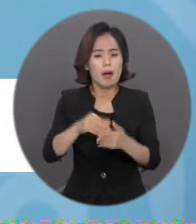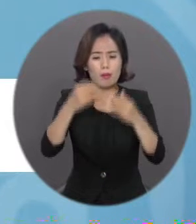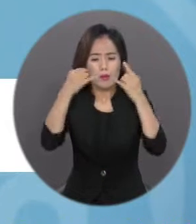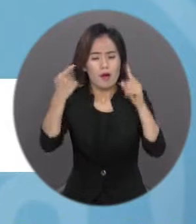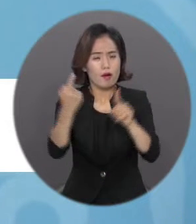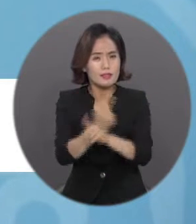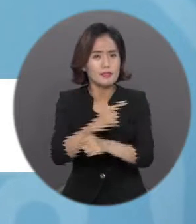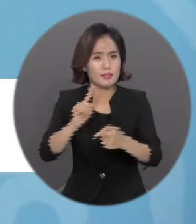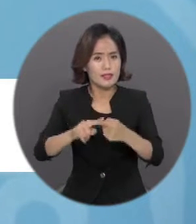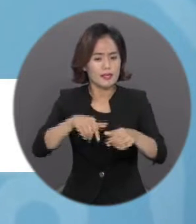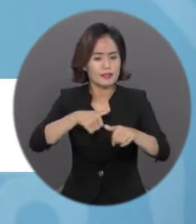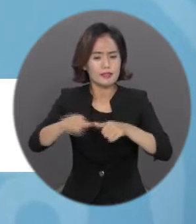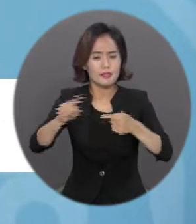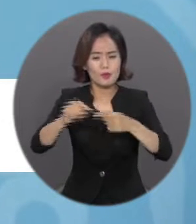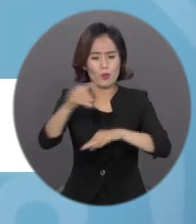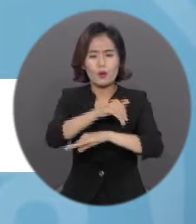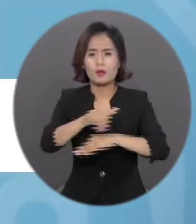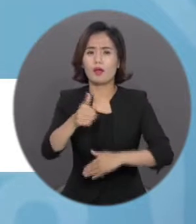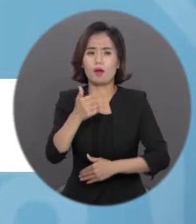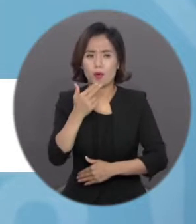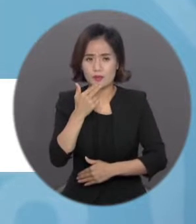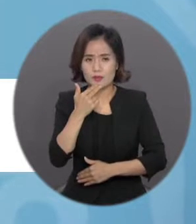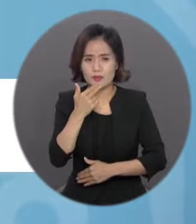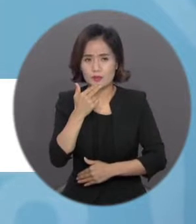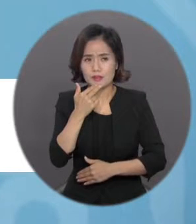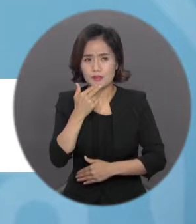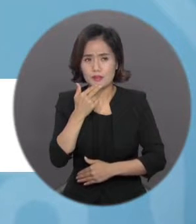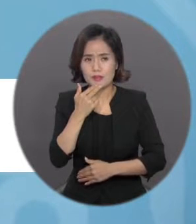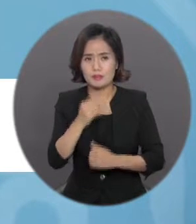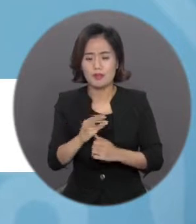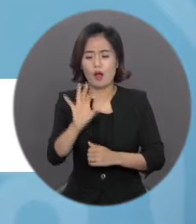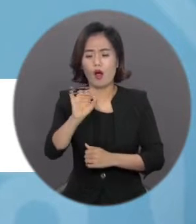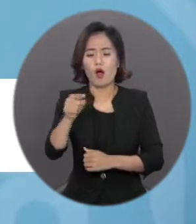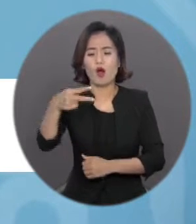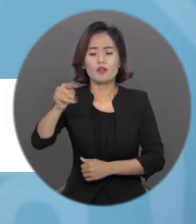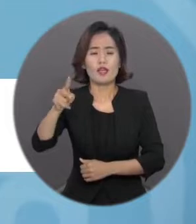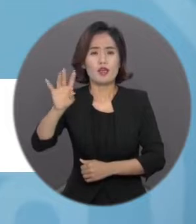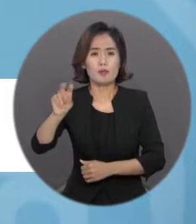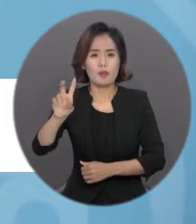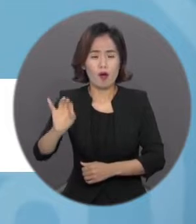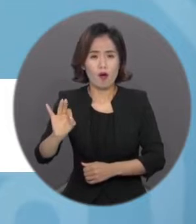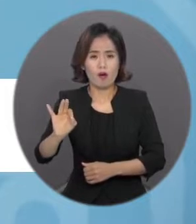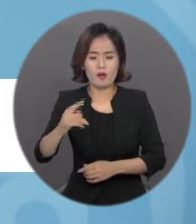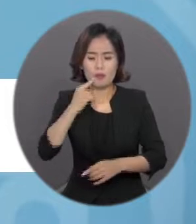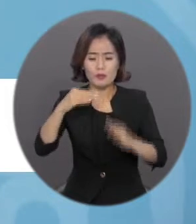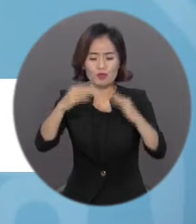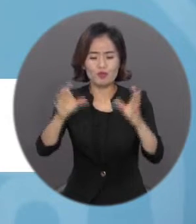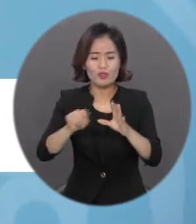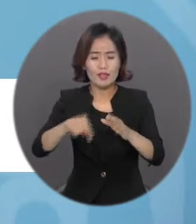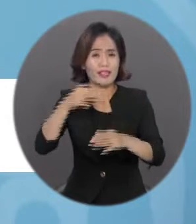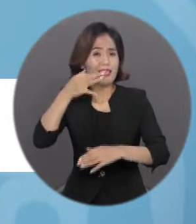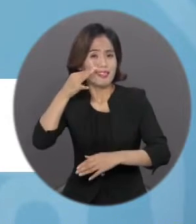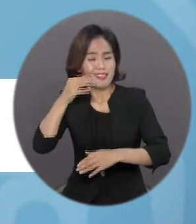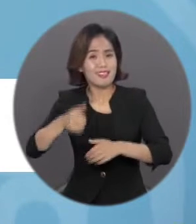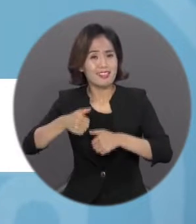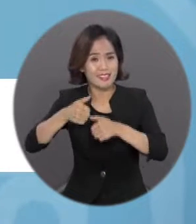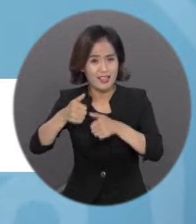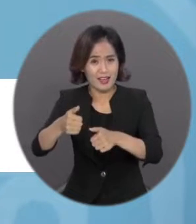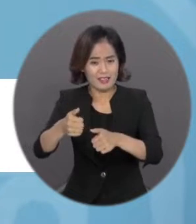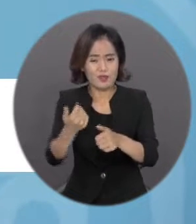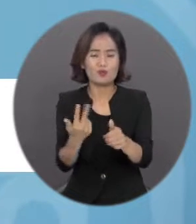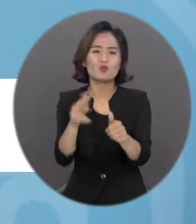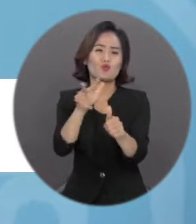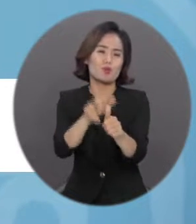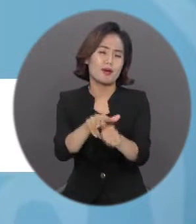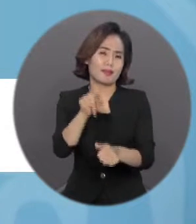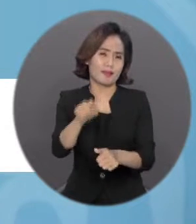대한 승리에 대한 계획은 없이 어대명이라고 하는 대세론에 안방 대세론을 기대서